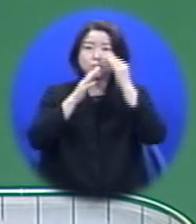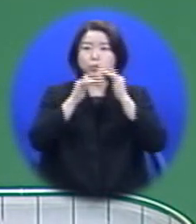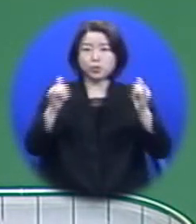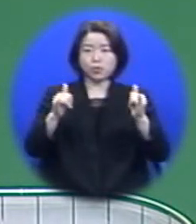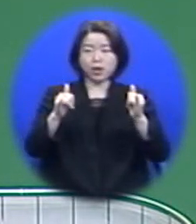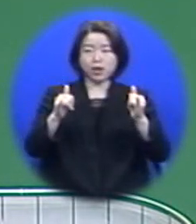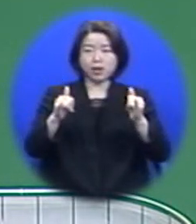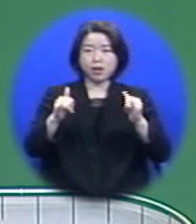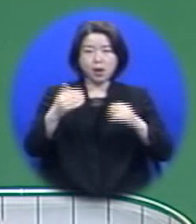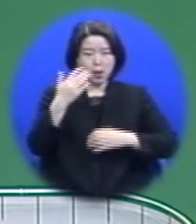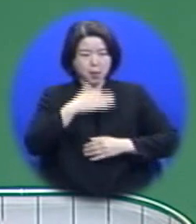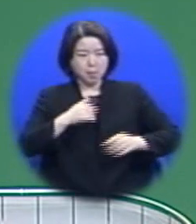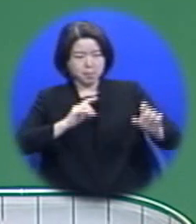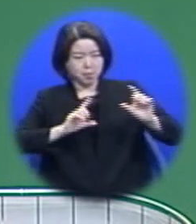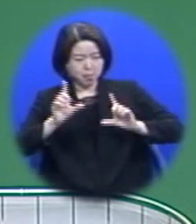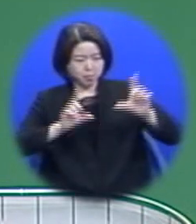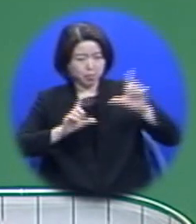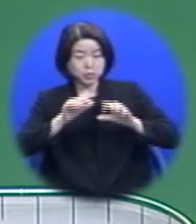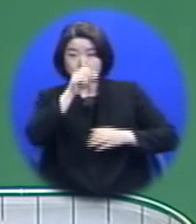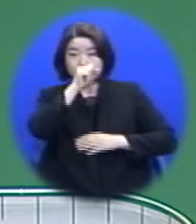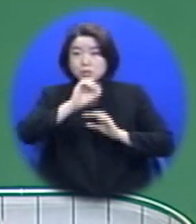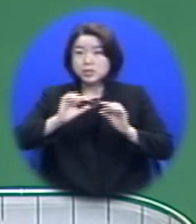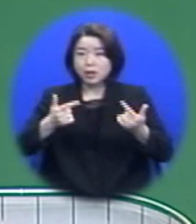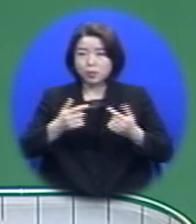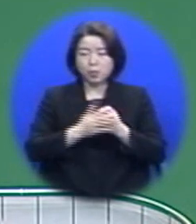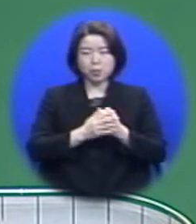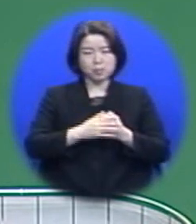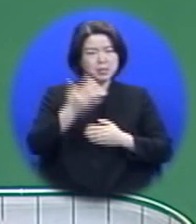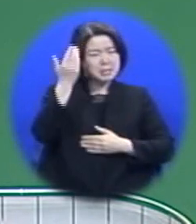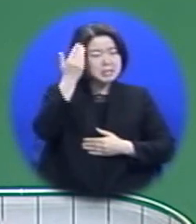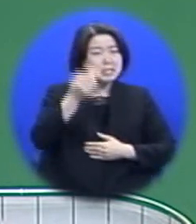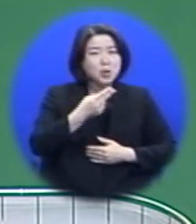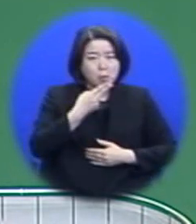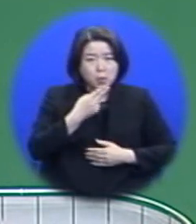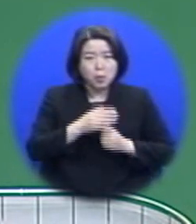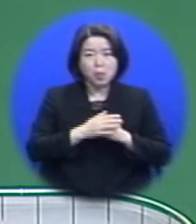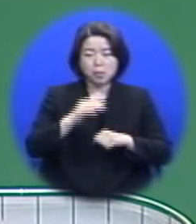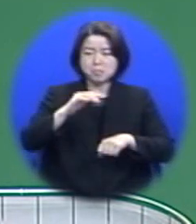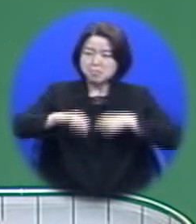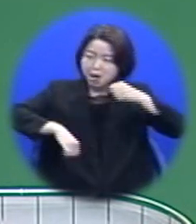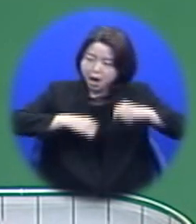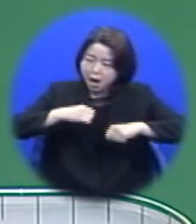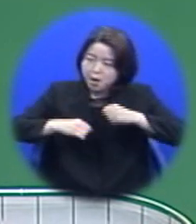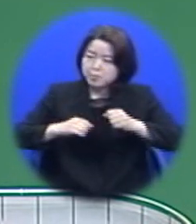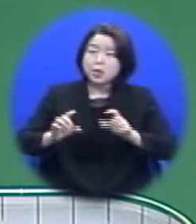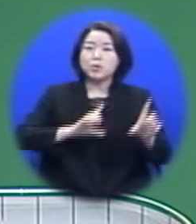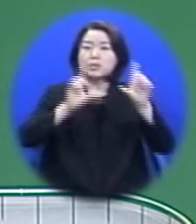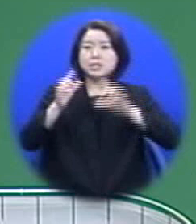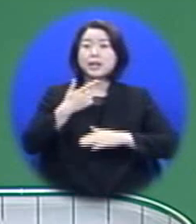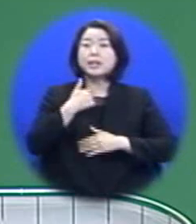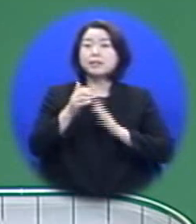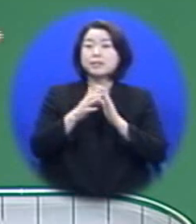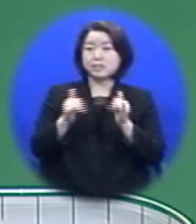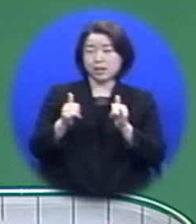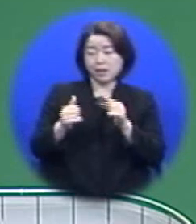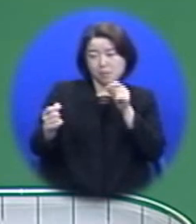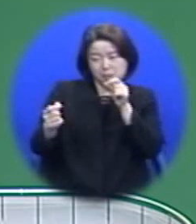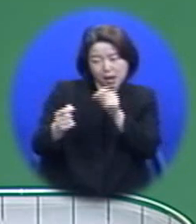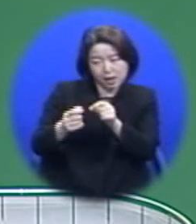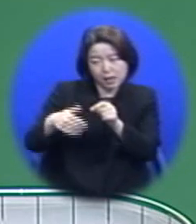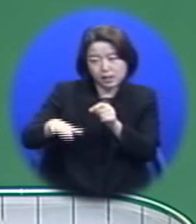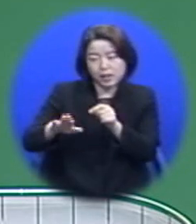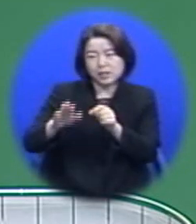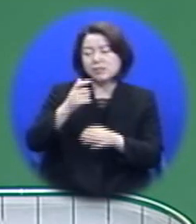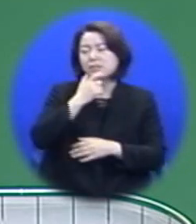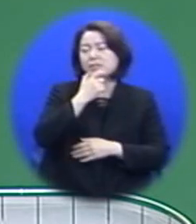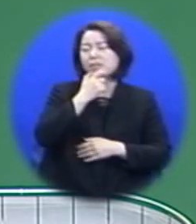품명이 좋지 않고 또 교양도 없고 마음대로 살았던 사람들 가까이 하기를